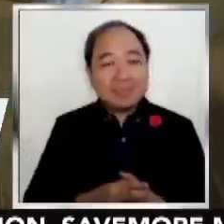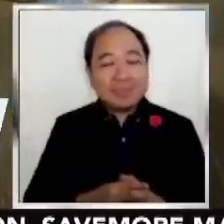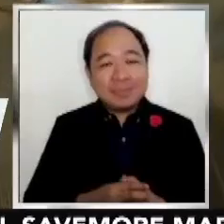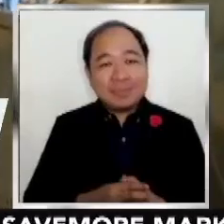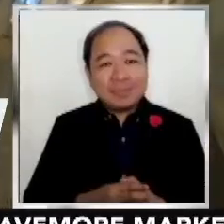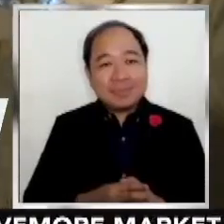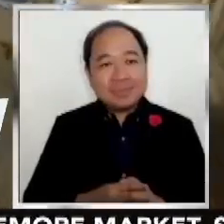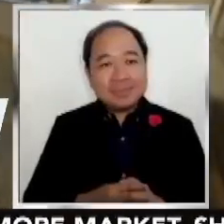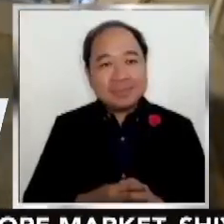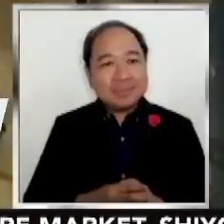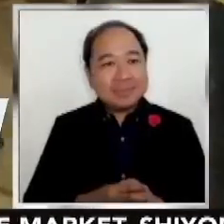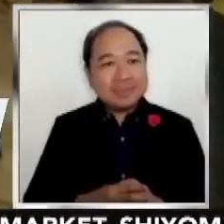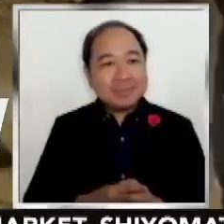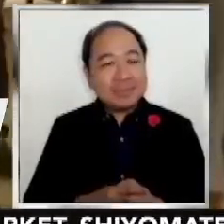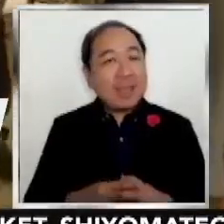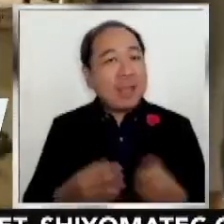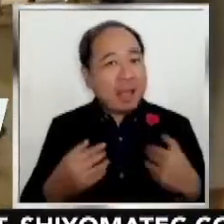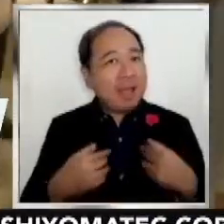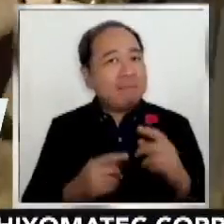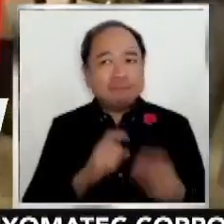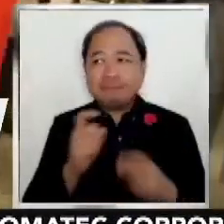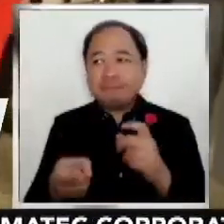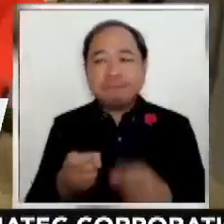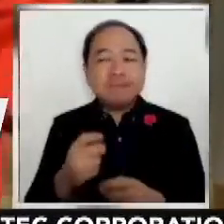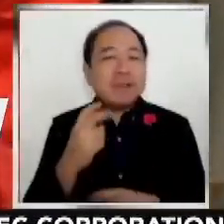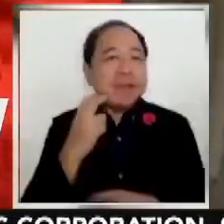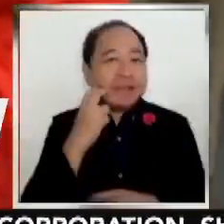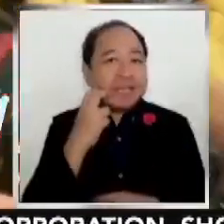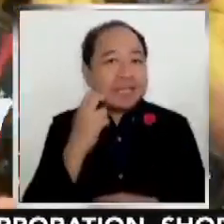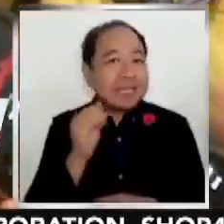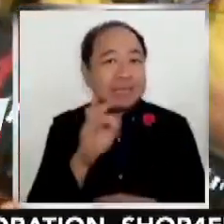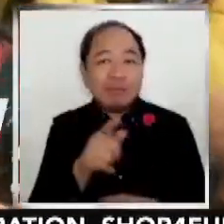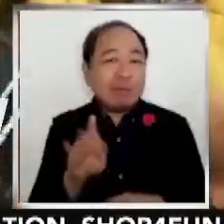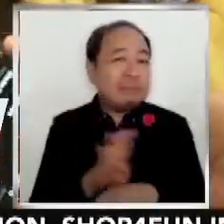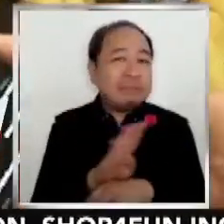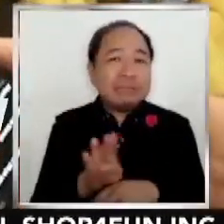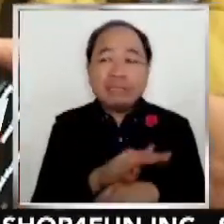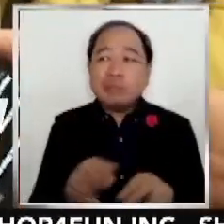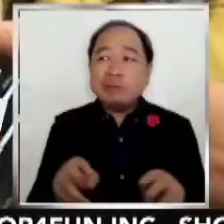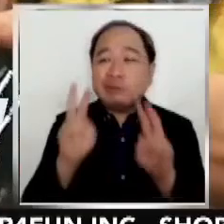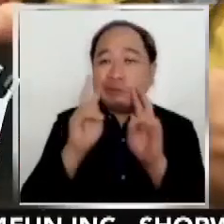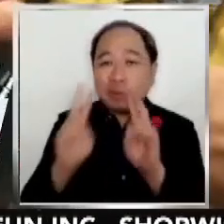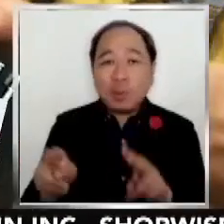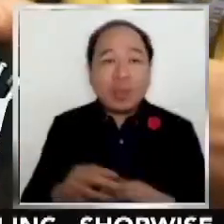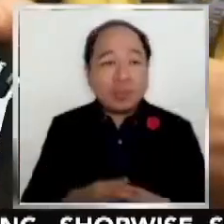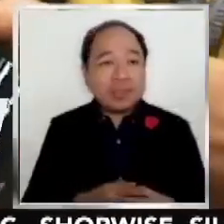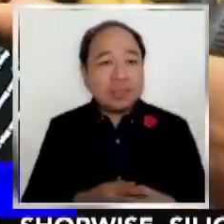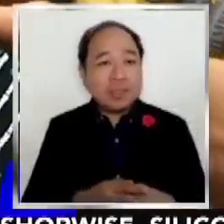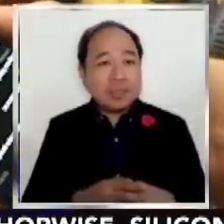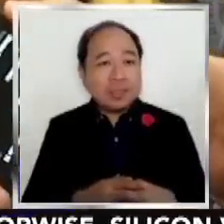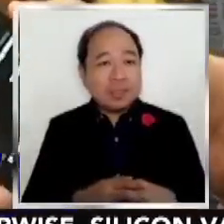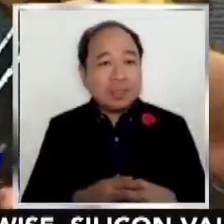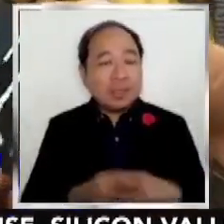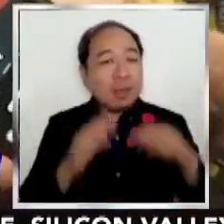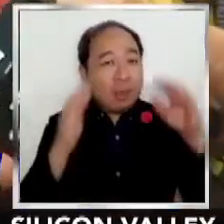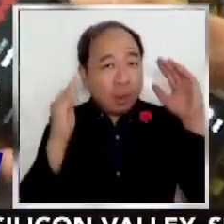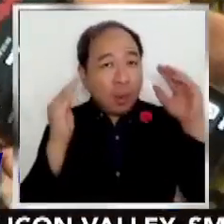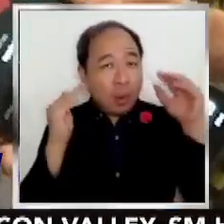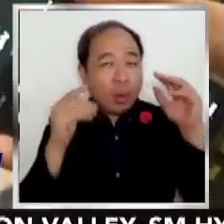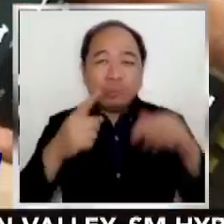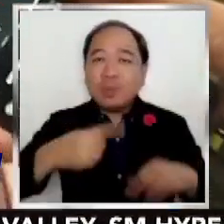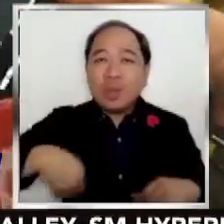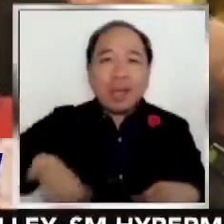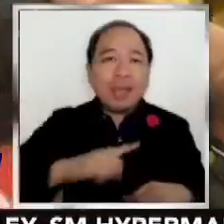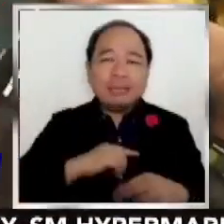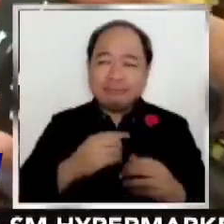At may namigay ng candy sa mga walang oras huminto para manood. Sana makapagbigay kahit konting saya